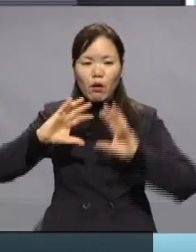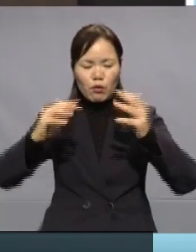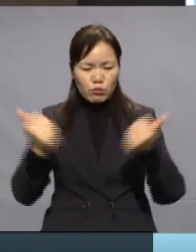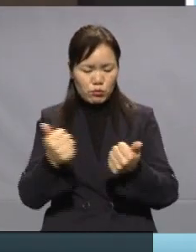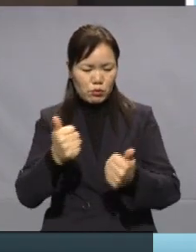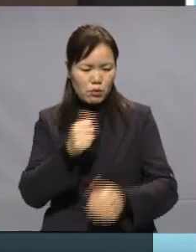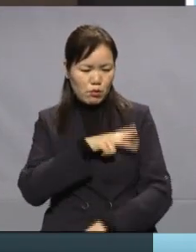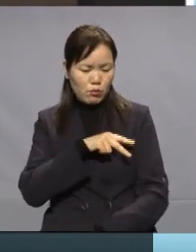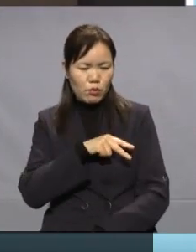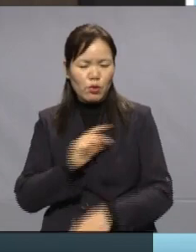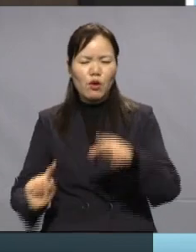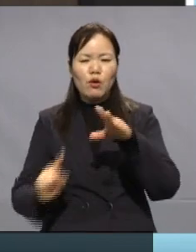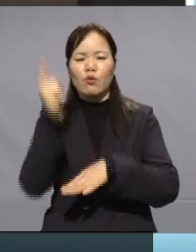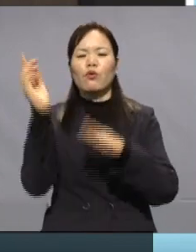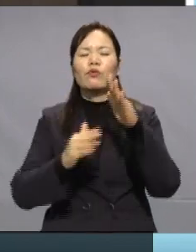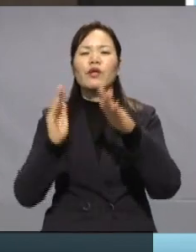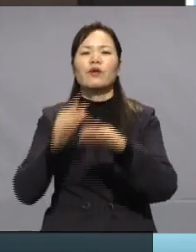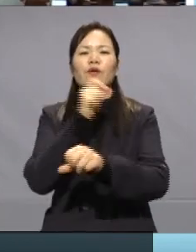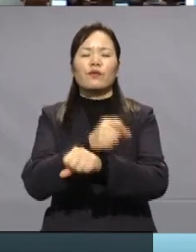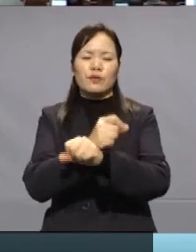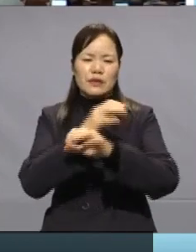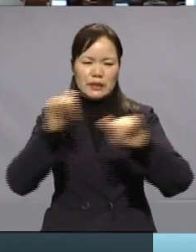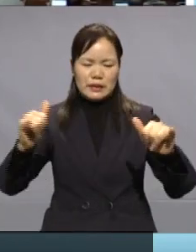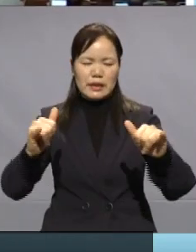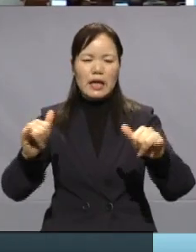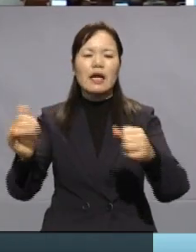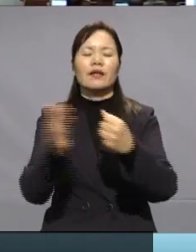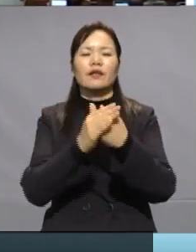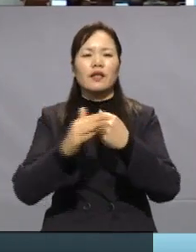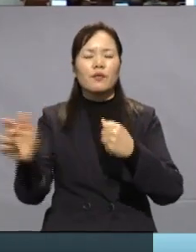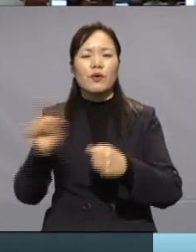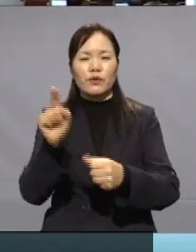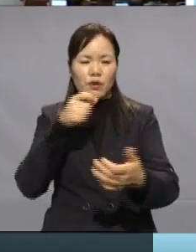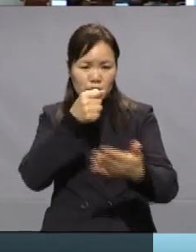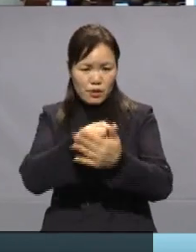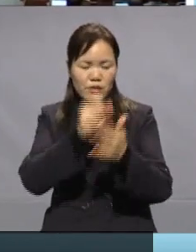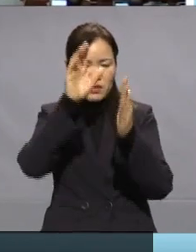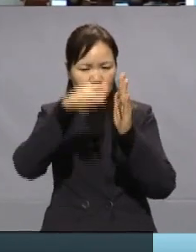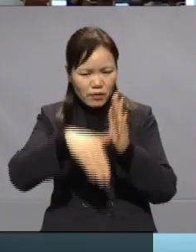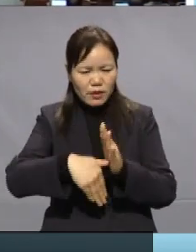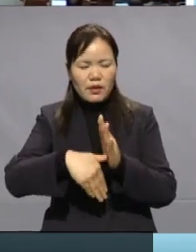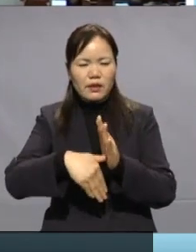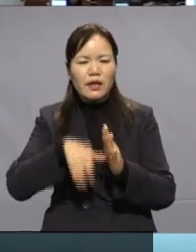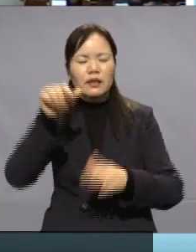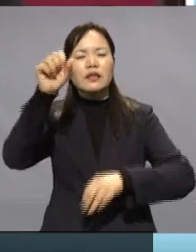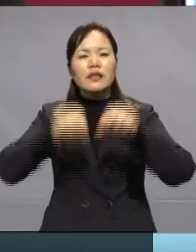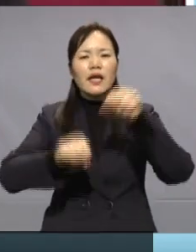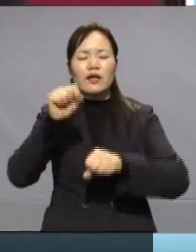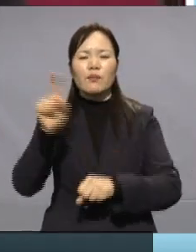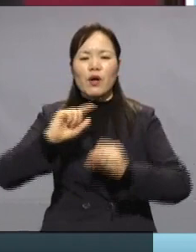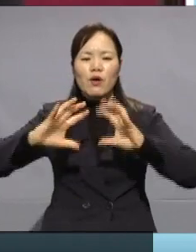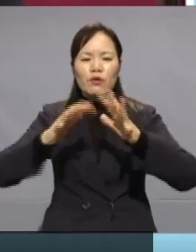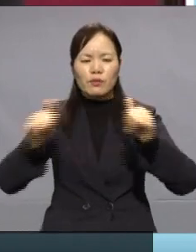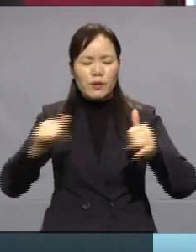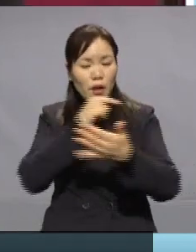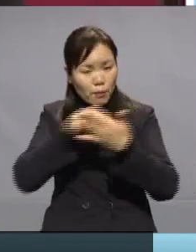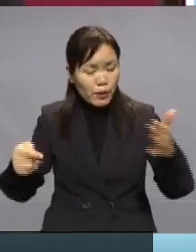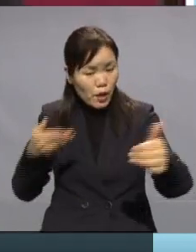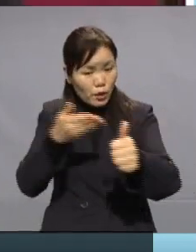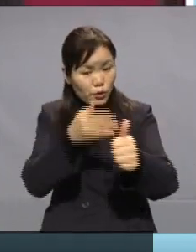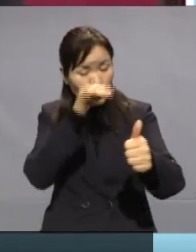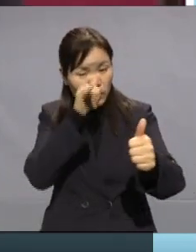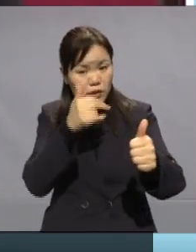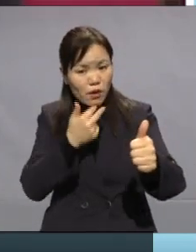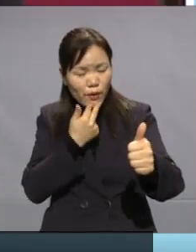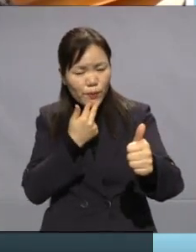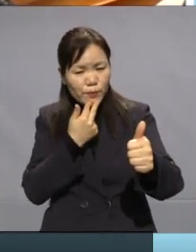말로 고위공직자에 해당하는 사람들이기 때문에 어떤 특정한 결정과 행위를 했을 때 그 행위가 국민 손실과